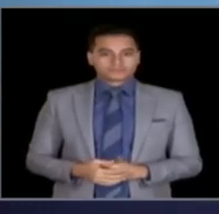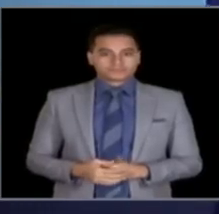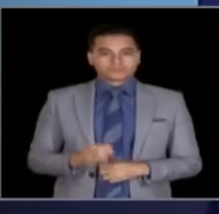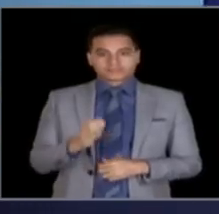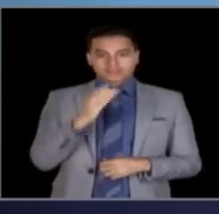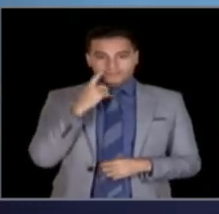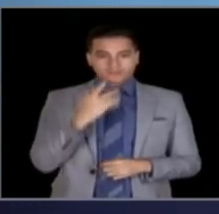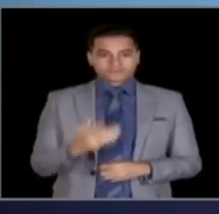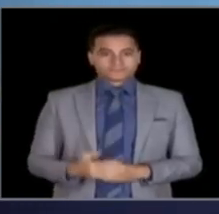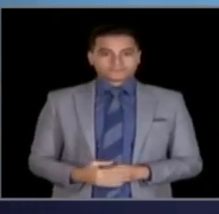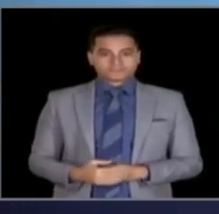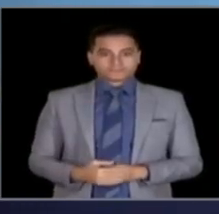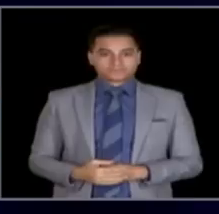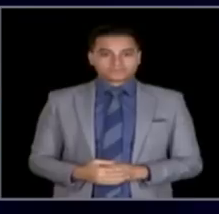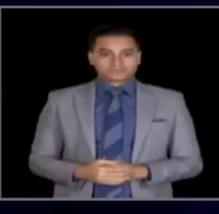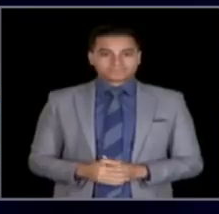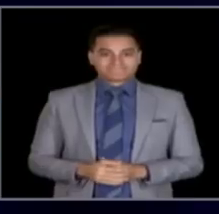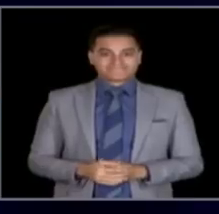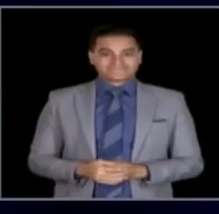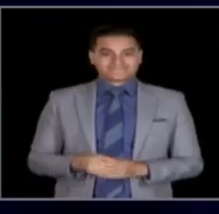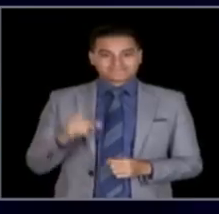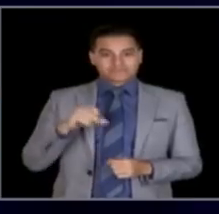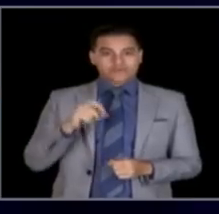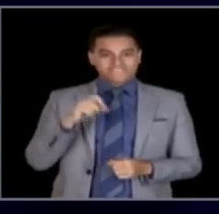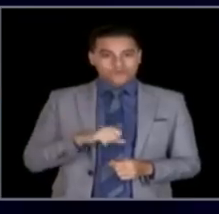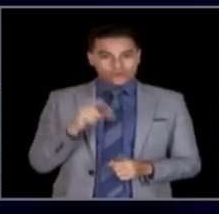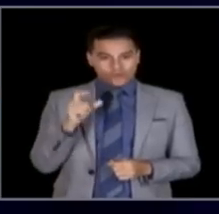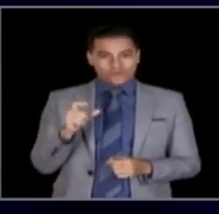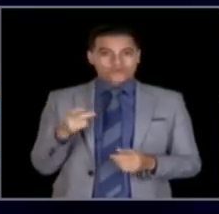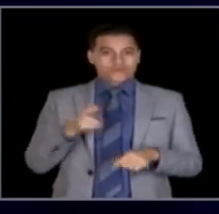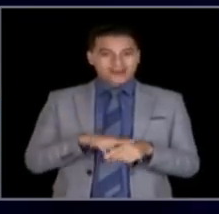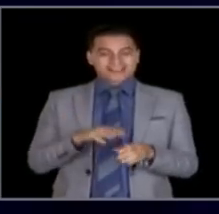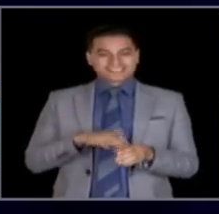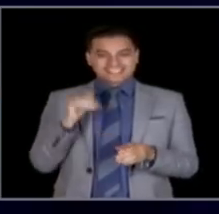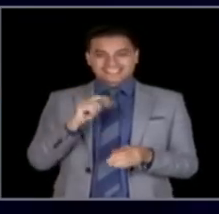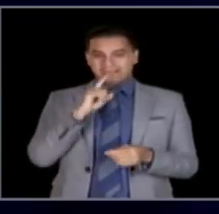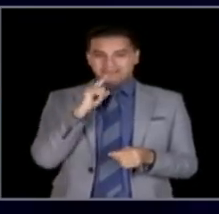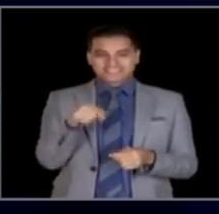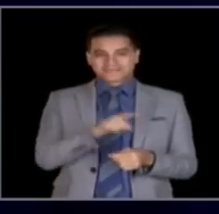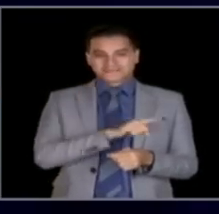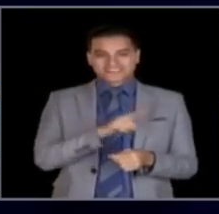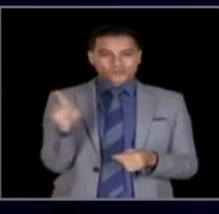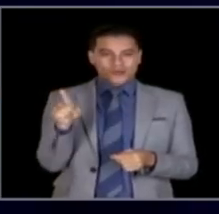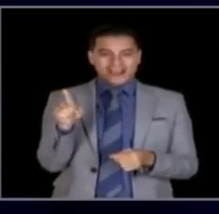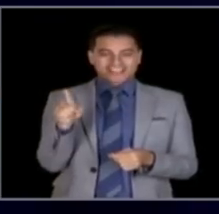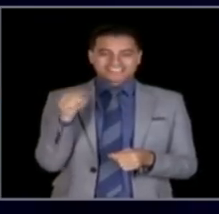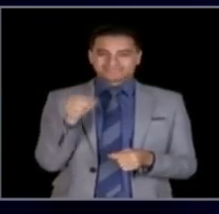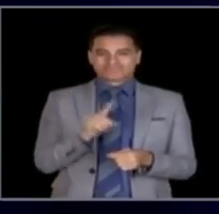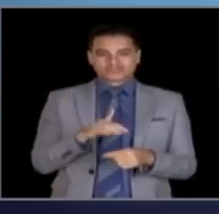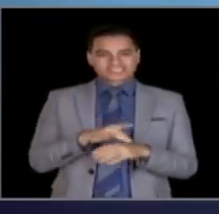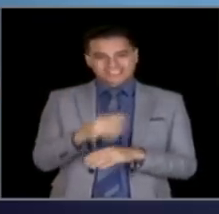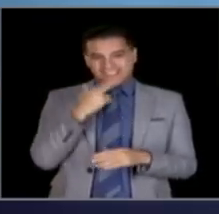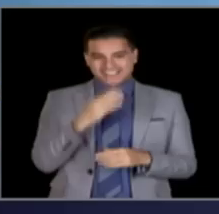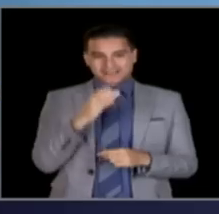واعتزل. إجابتك؟ بوفون. بوفون أسطورة واعتزل، ولكن